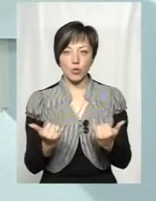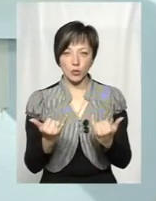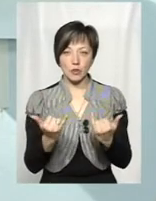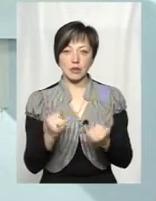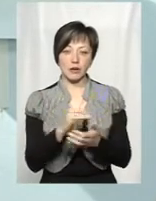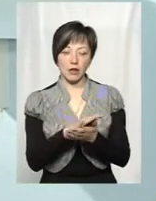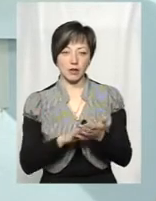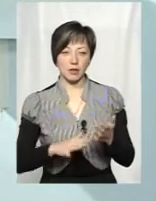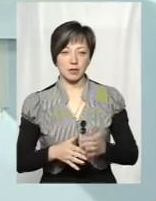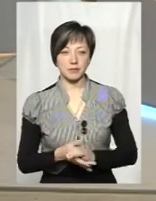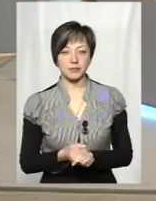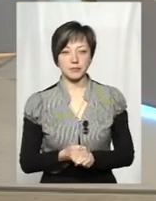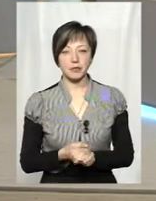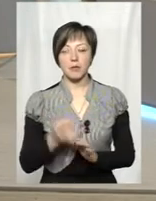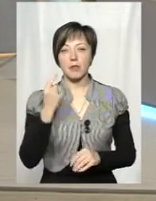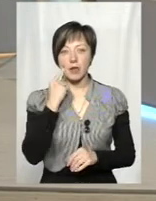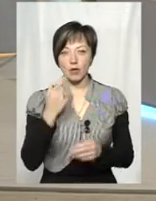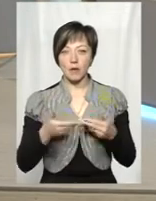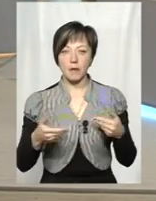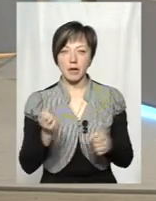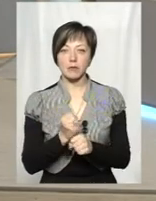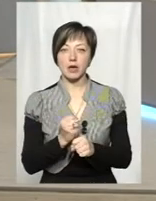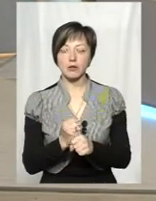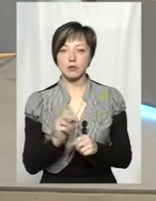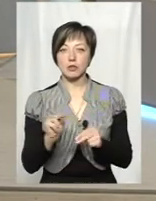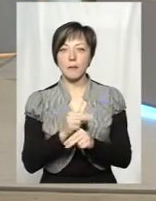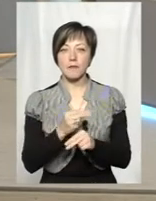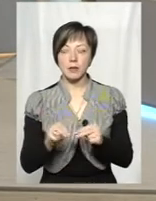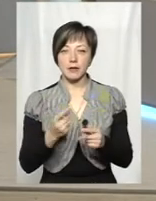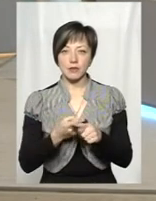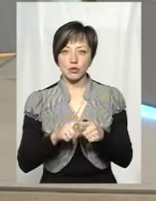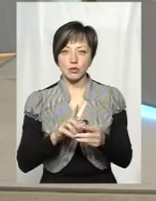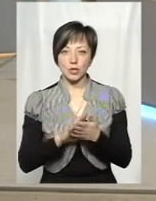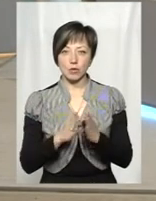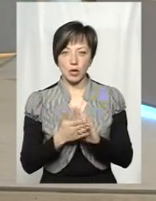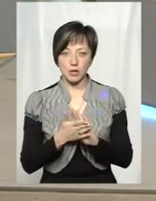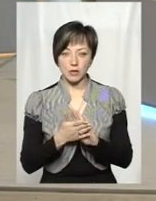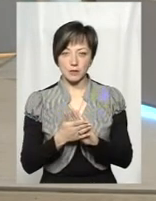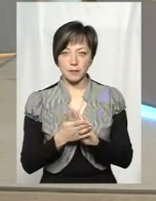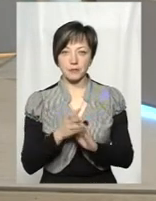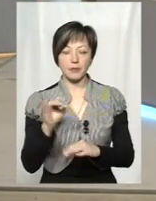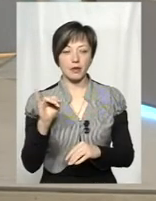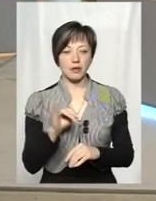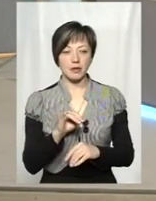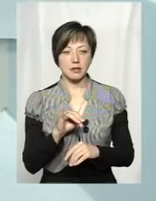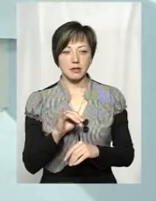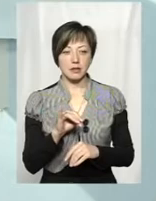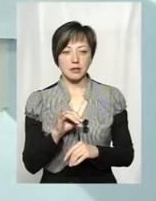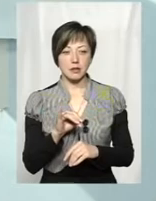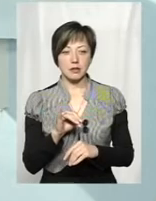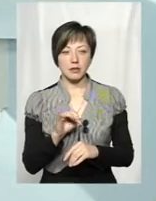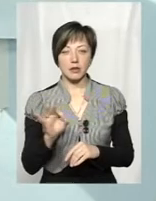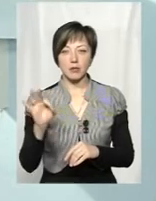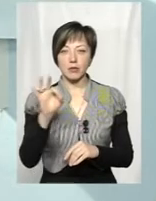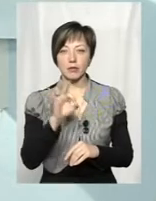і надалі. Ось, прикро. Ми працюємо, щоб виправити цю ситуацію. От. Ну і